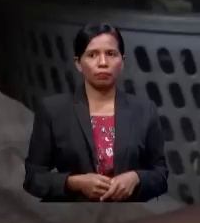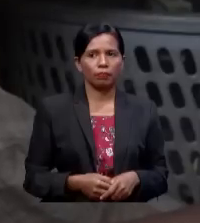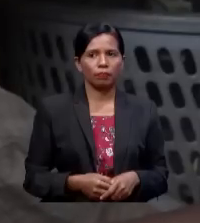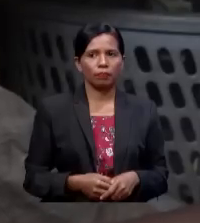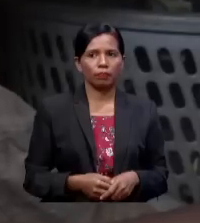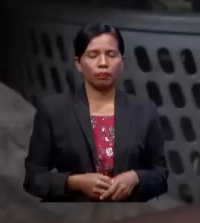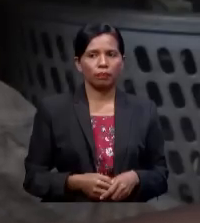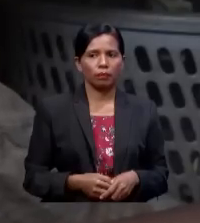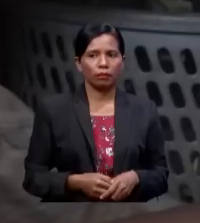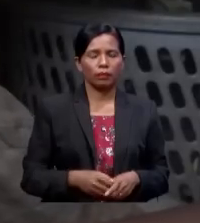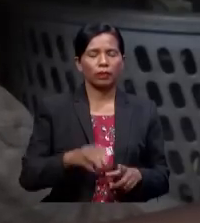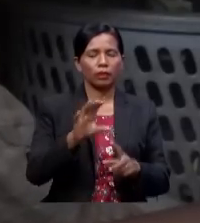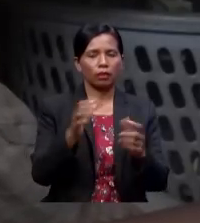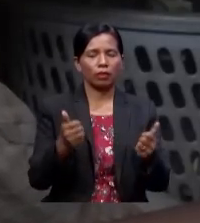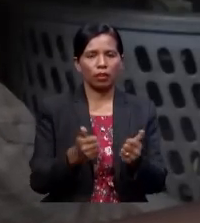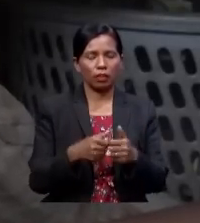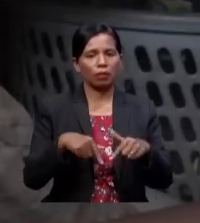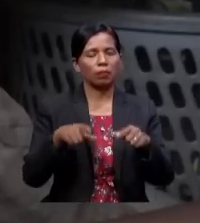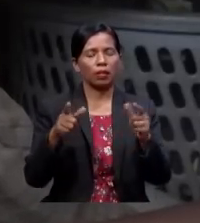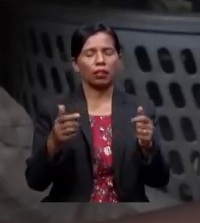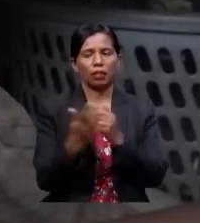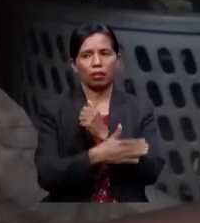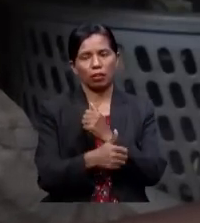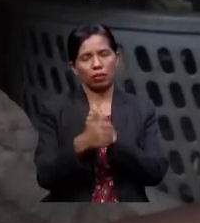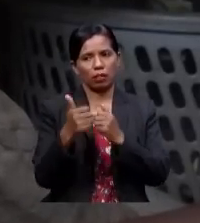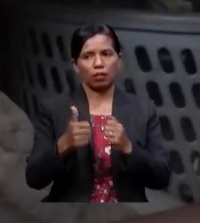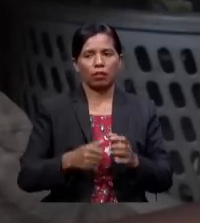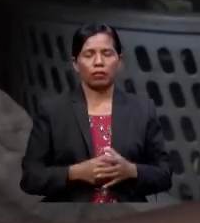E ogni che fa le batteri votano. Oh, cucciaro.